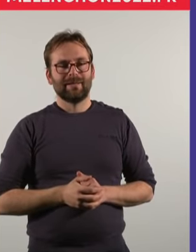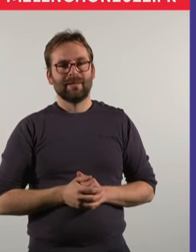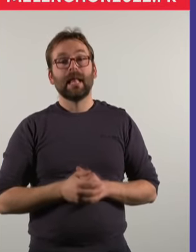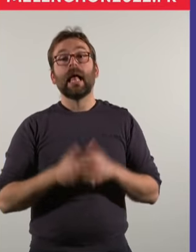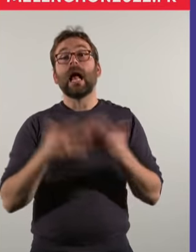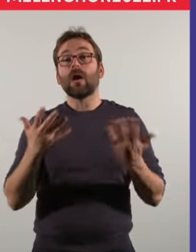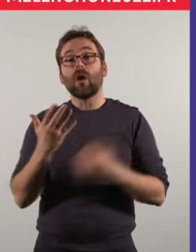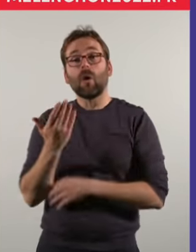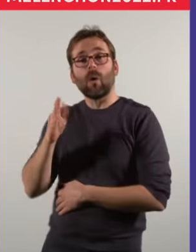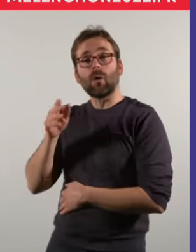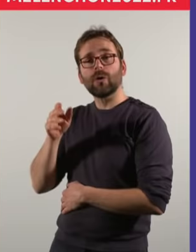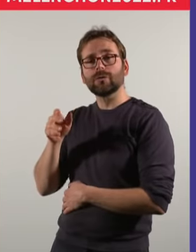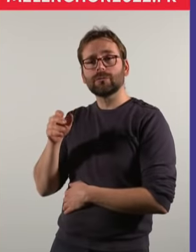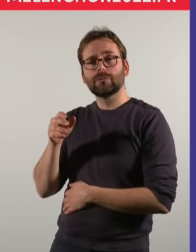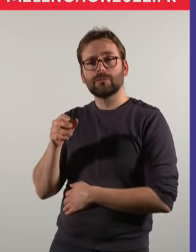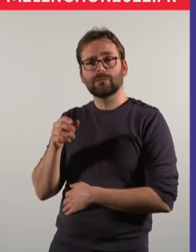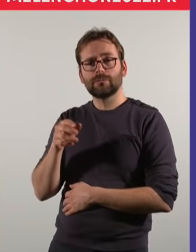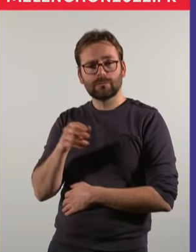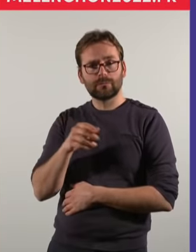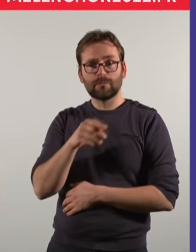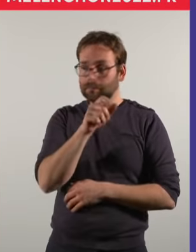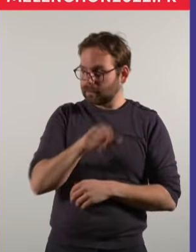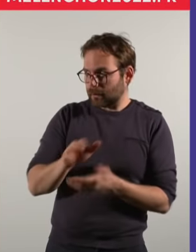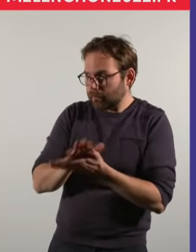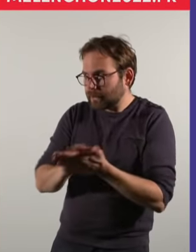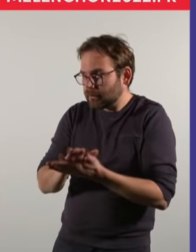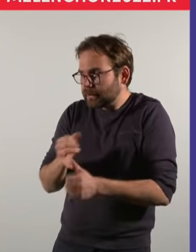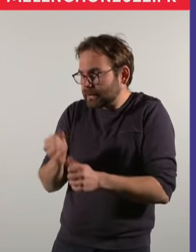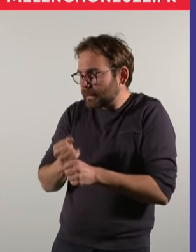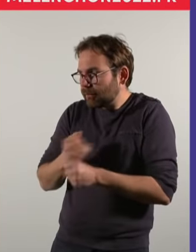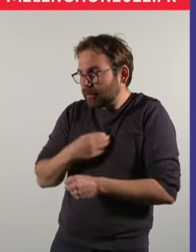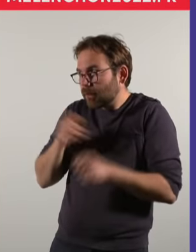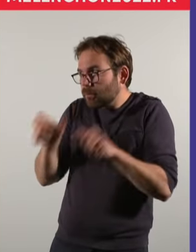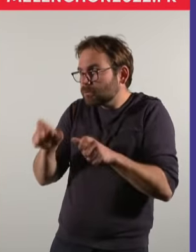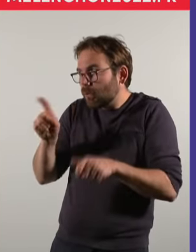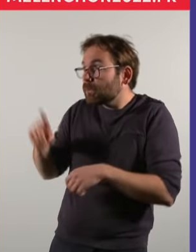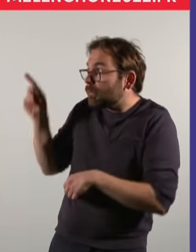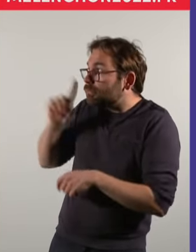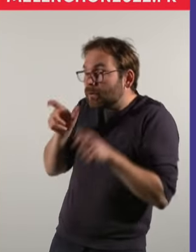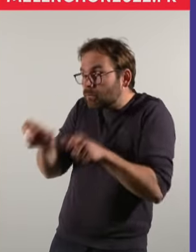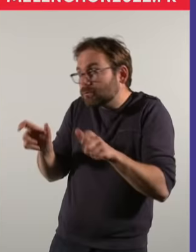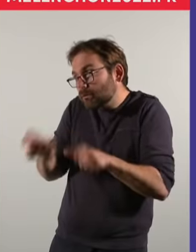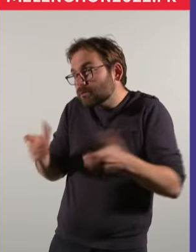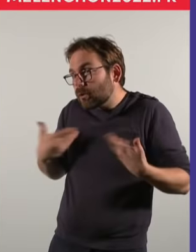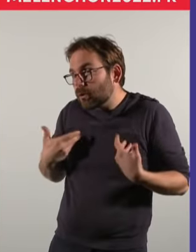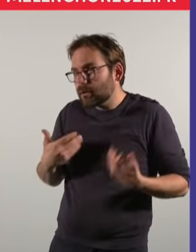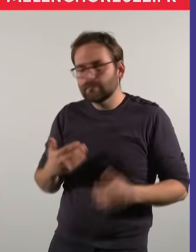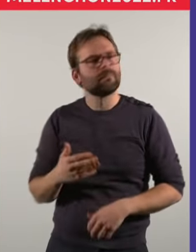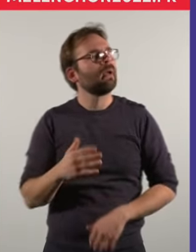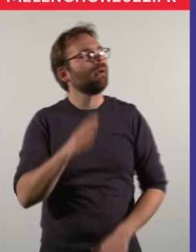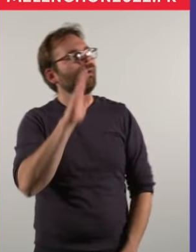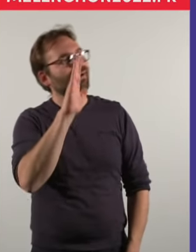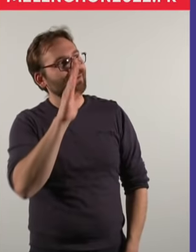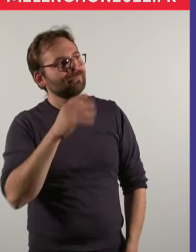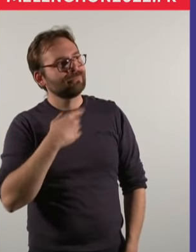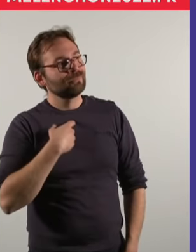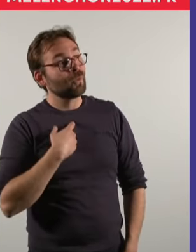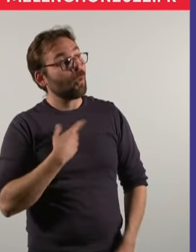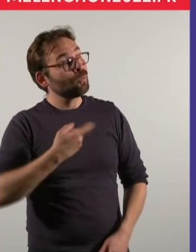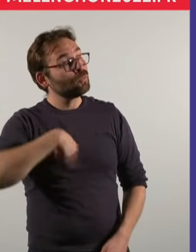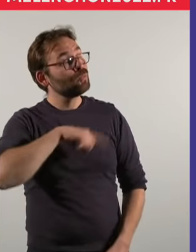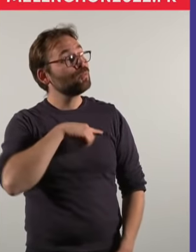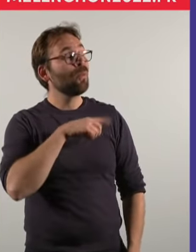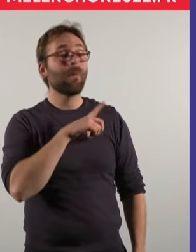Et alors l'autre insiste, il dit « écoutez-moi monsieur, je ne vous connais pas, mais je fais mon boulot, je contrôle hein ». Et alors le gars va dire « ah ben vous ne savez pas que nous